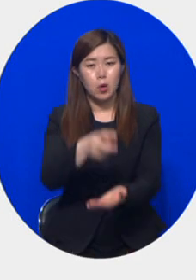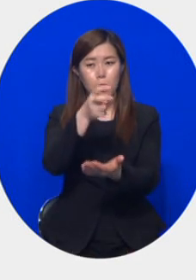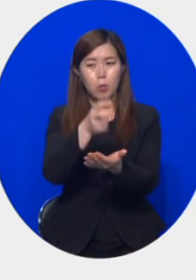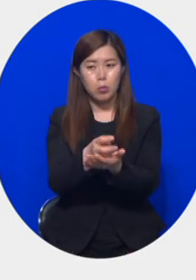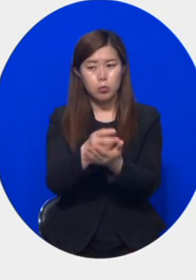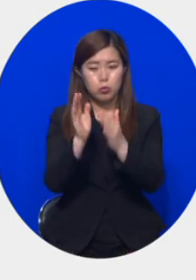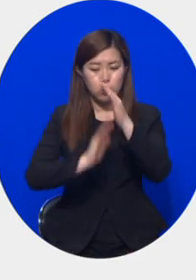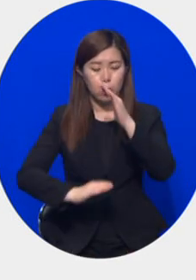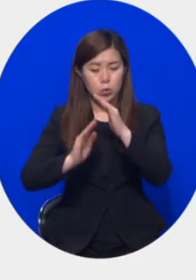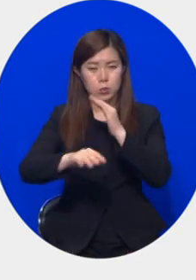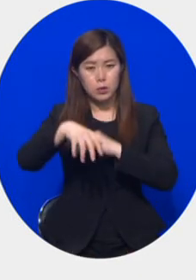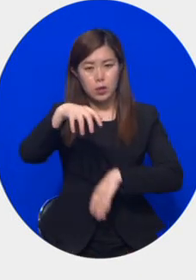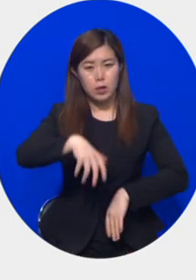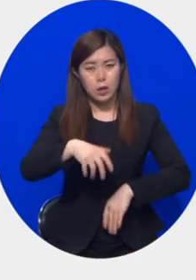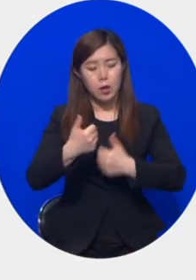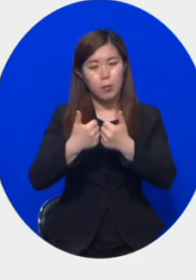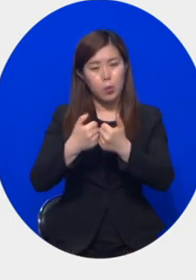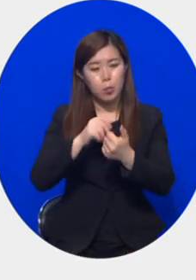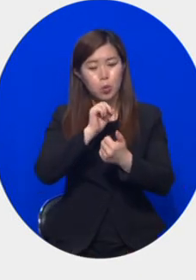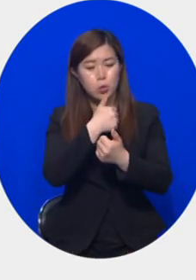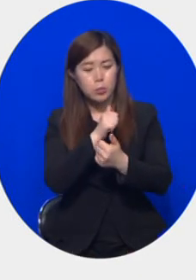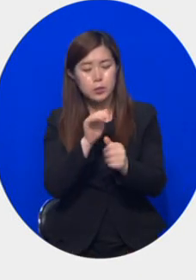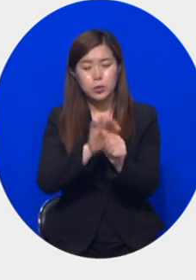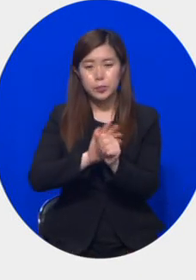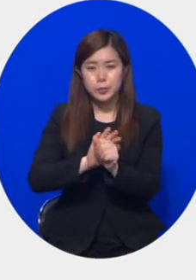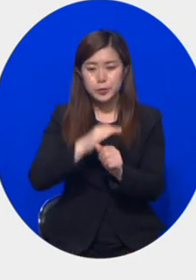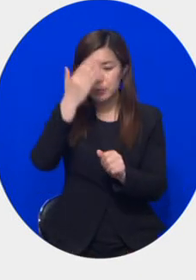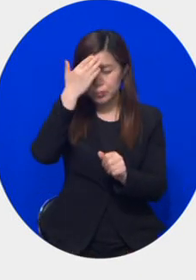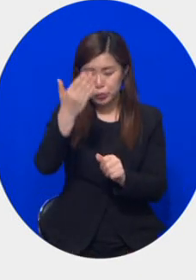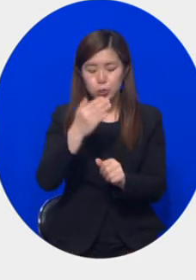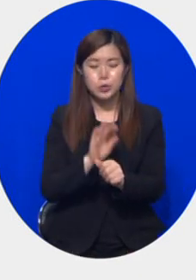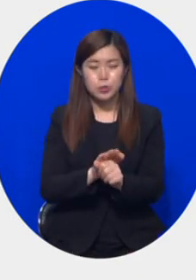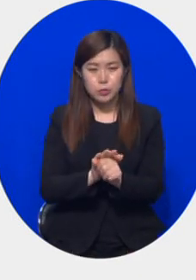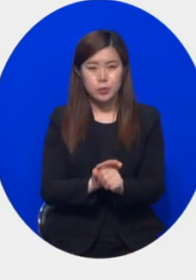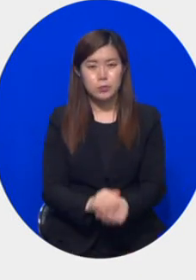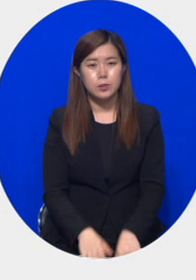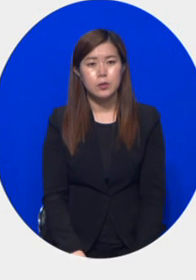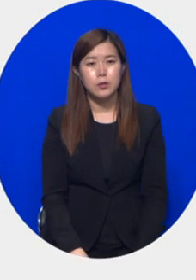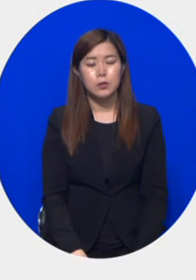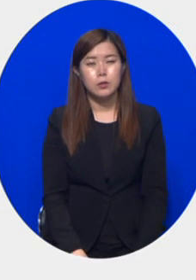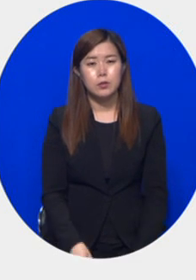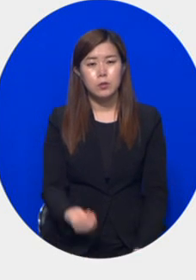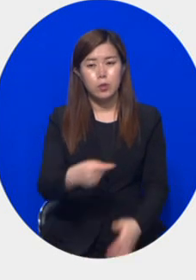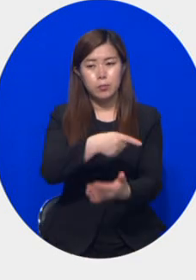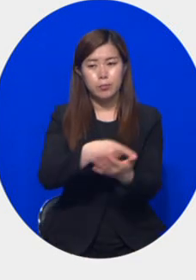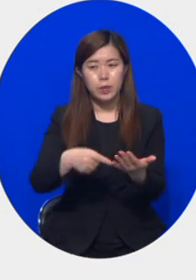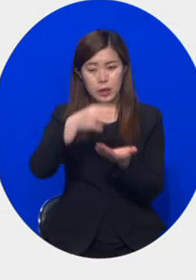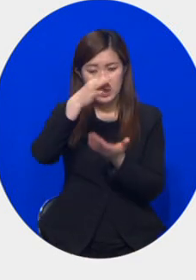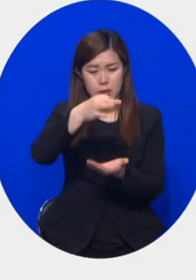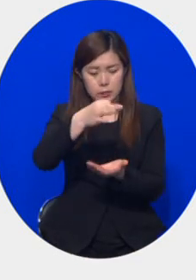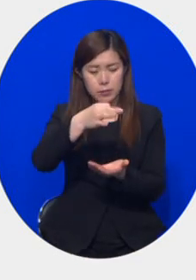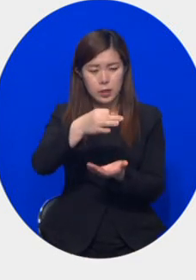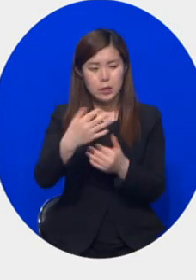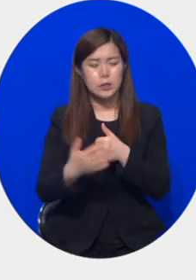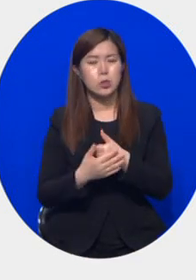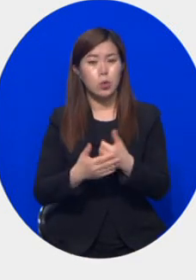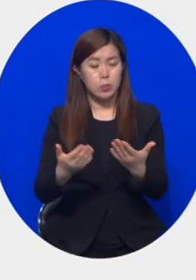법률구조공단에서는 각종 법률 상담과 변호사 서비스까지 무료로 지원합니다. 피해 금액 지원이 당장 필요할